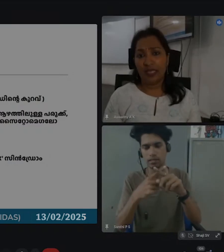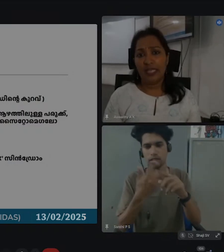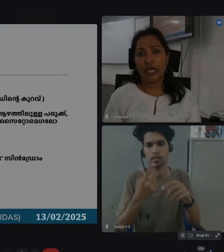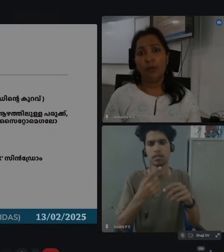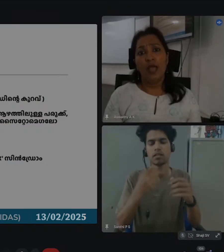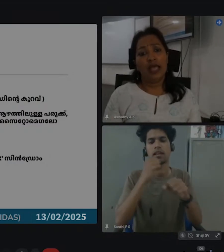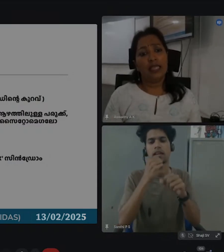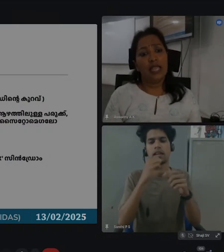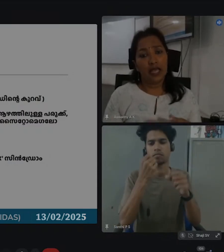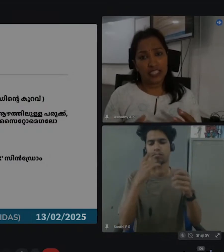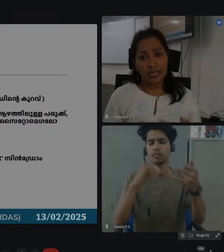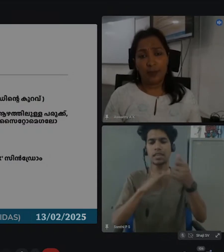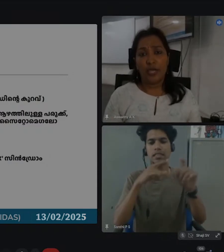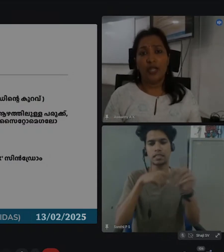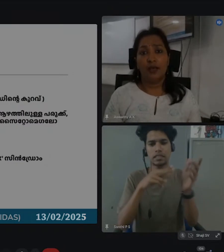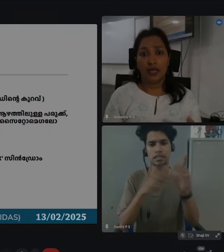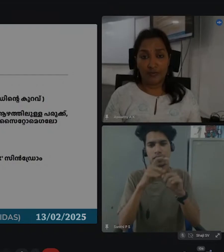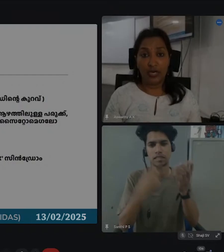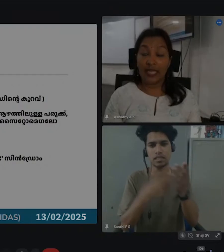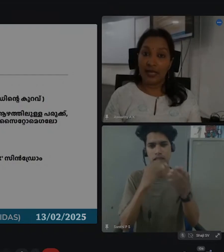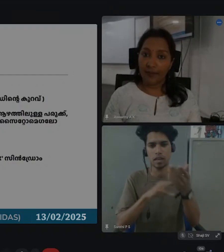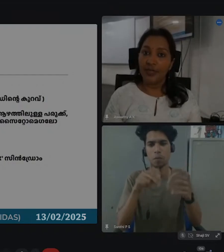സ്വഭാവ വൈകല്യങ്ങളും അല്ലെങ്കിൽ ആശയപരമായുള്ള